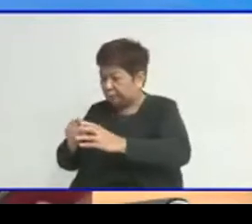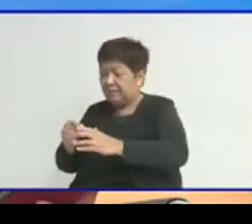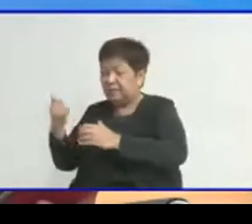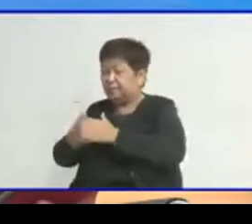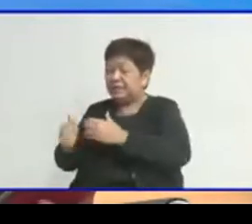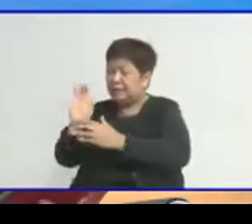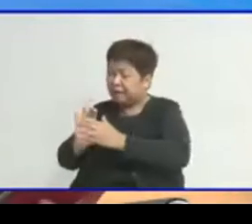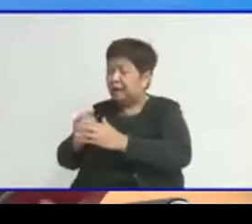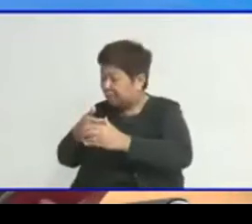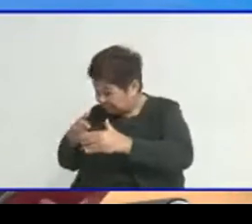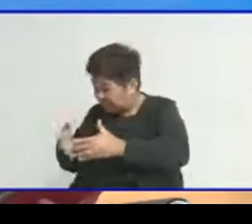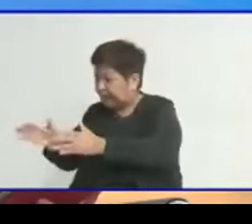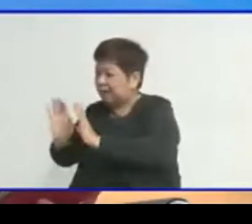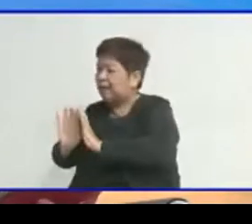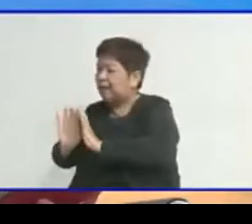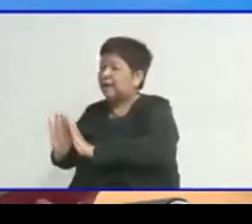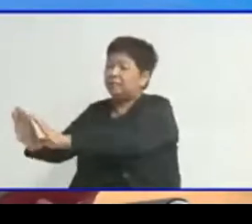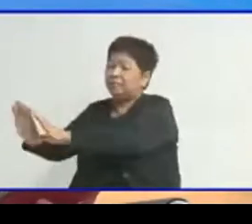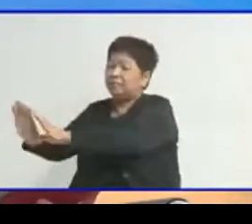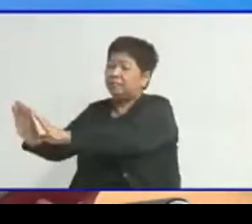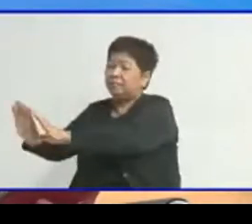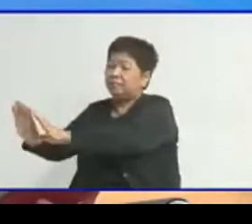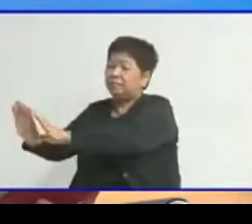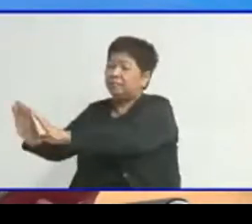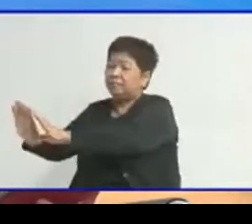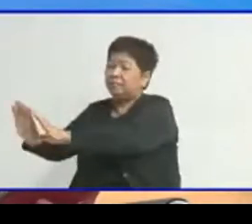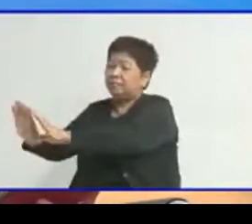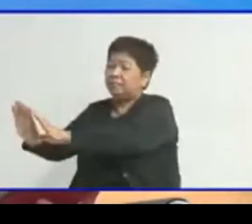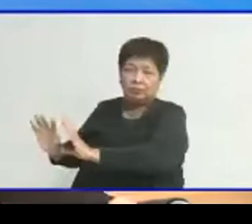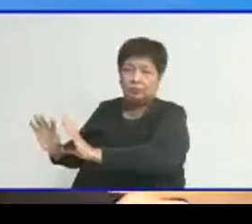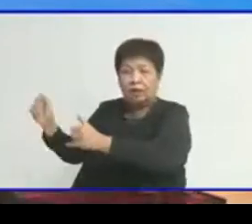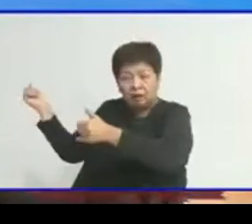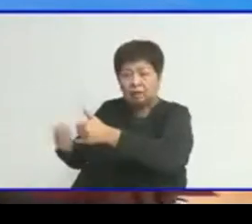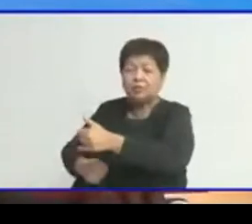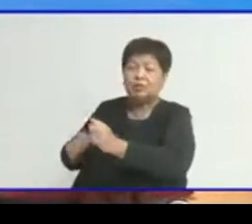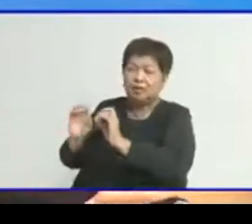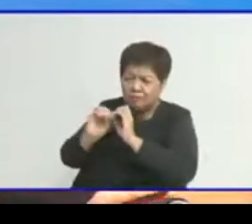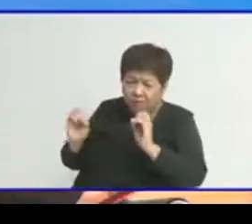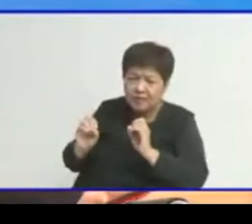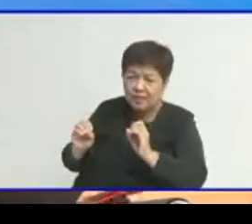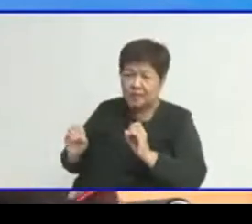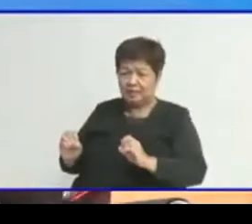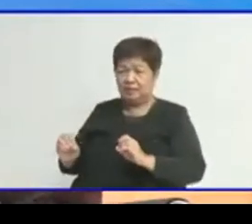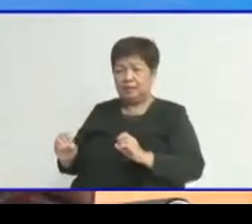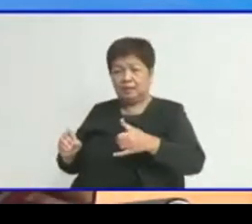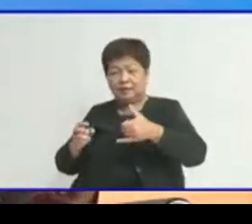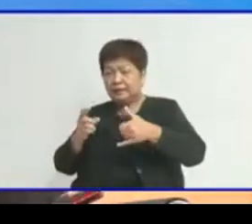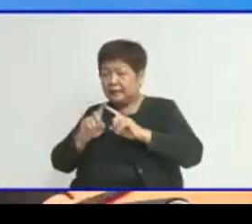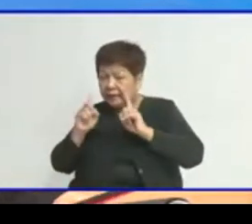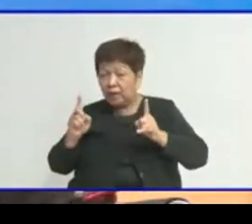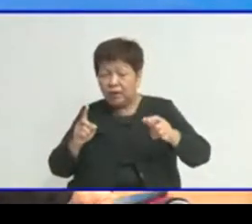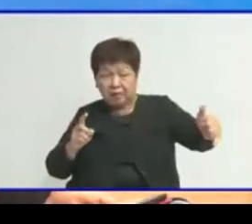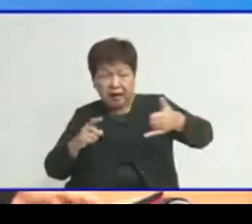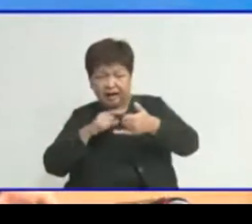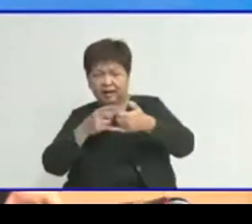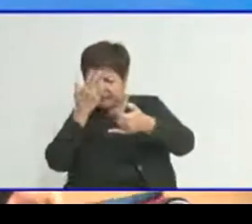ฎหมายเขาบอกว่าพักรอการส่งกลับไม่เป็นการลงโทษแต่ต้องย้อนถามกลับไปว่าคุณทำไมไม่กลับบ้านคุณรออะไร